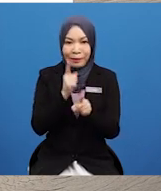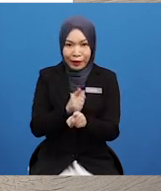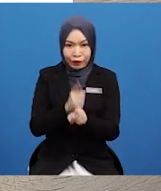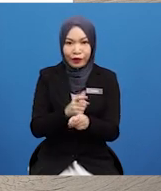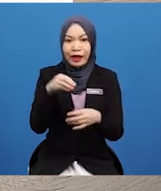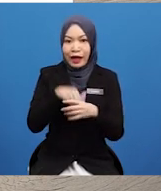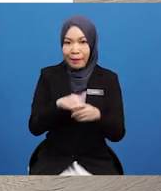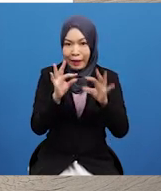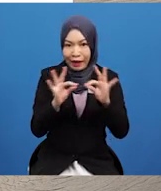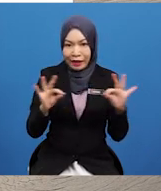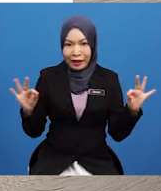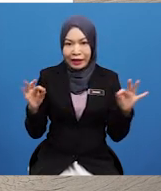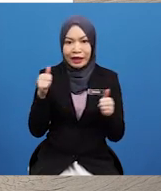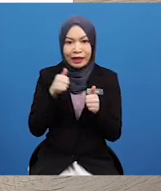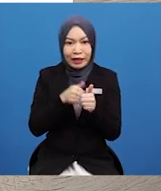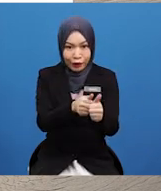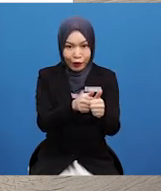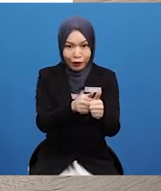ayat mengikut konteks.